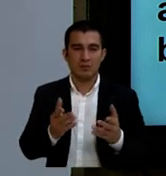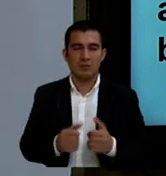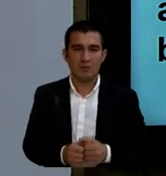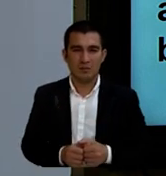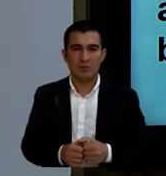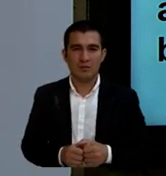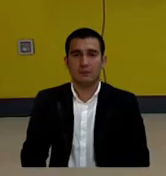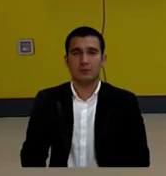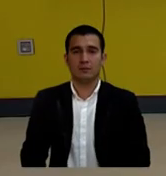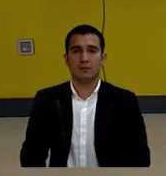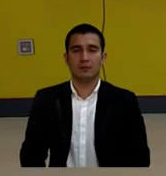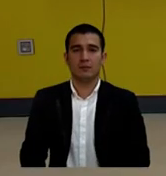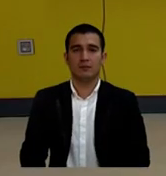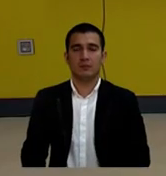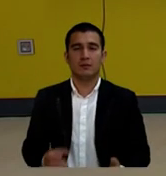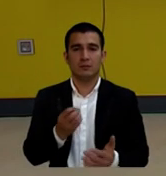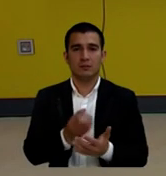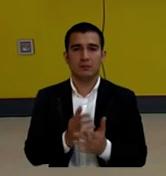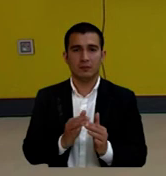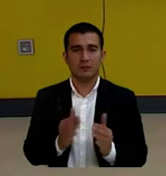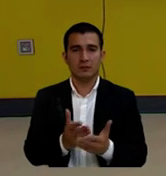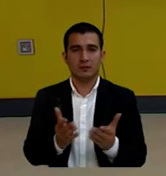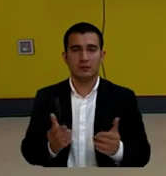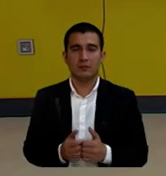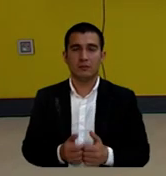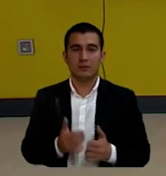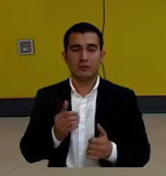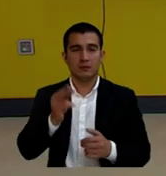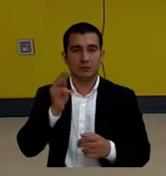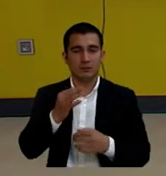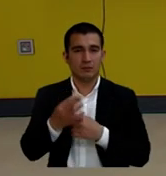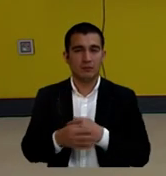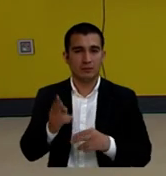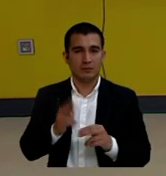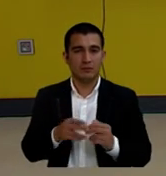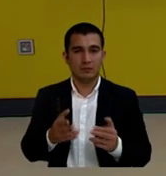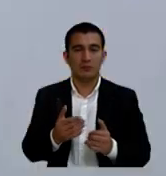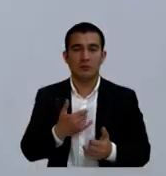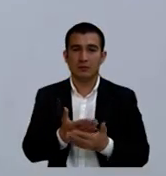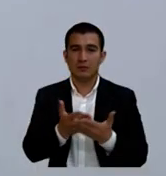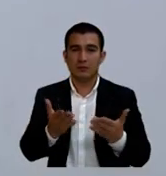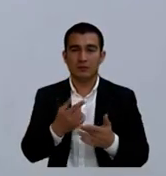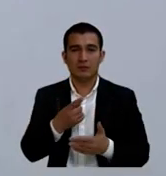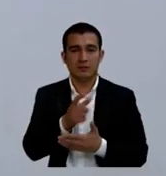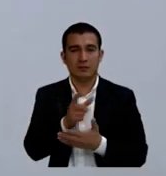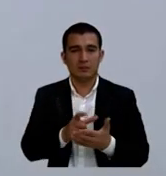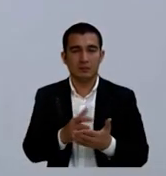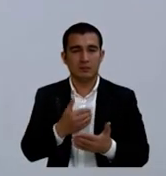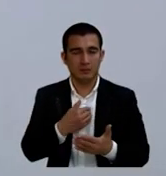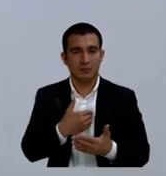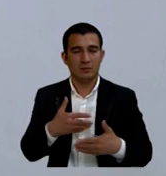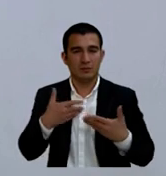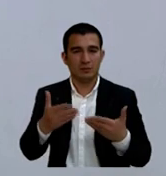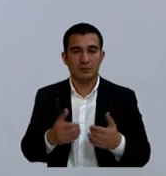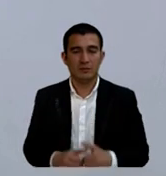Aziz o'quvchim, dars so'ngida esa men sizga bir she'r bilan murojaat qilmoqchi